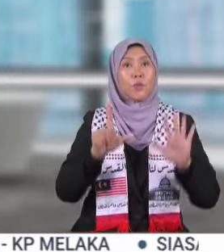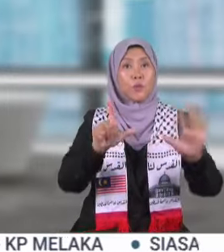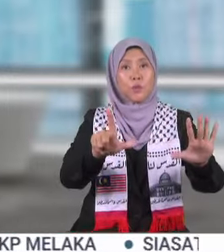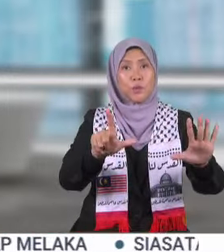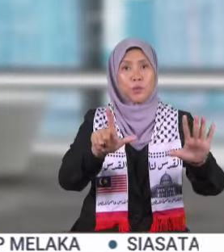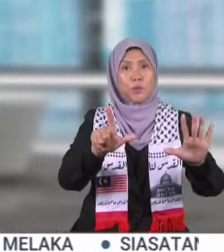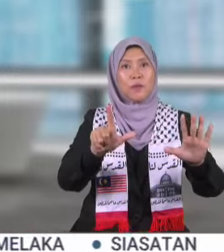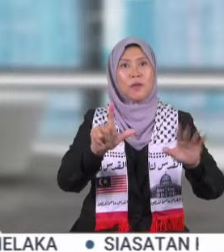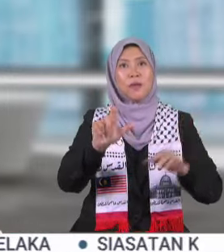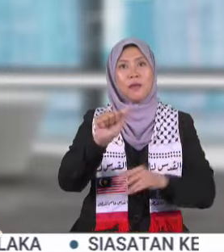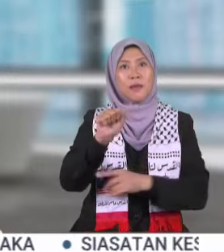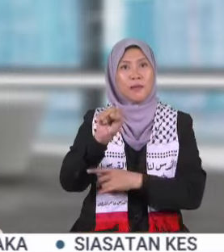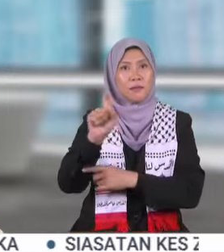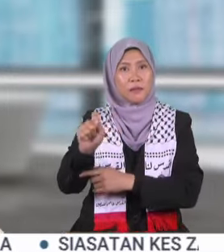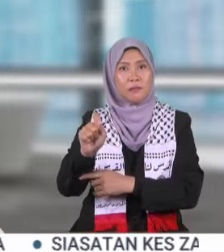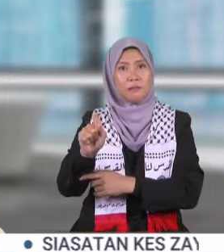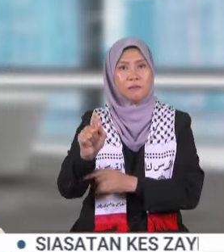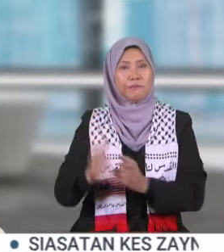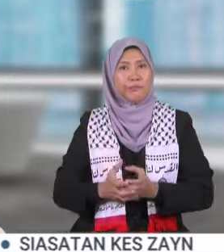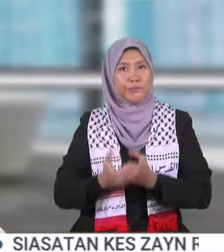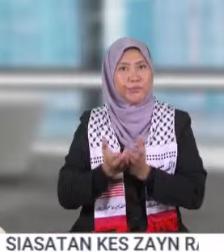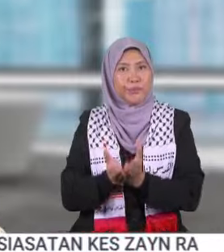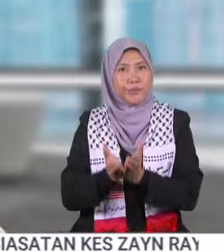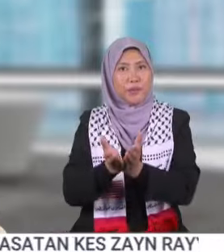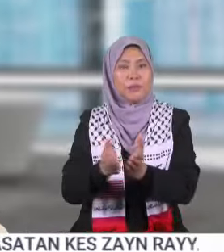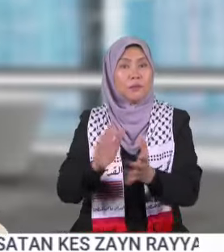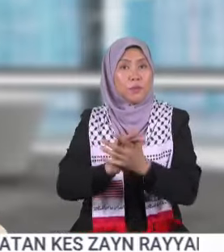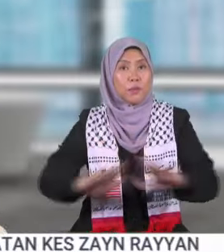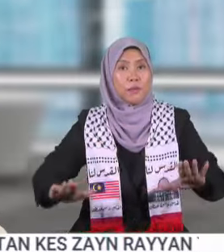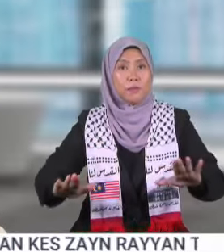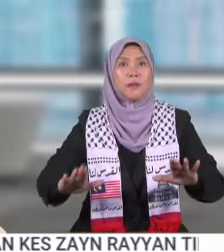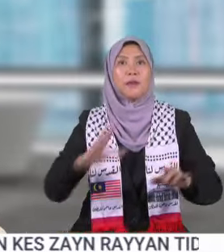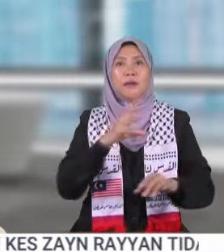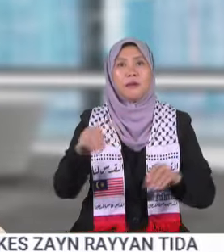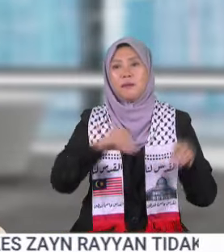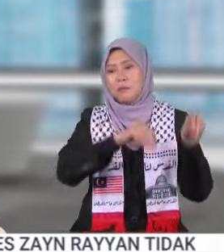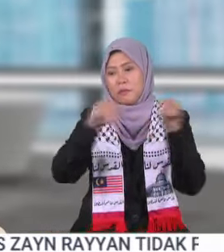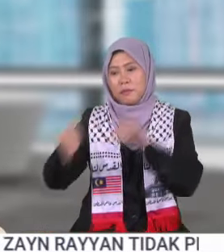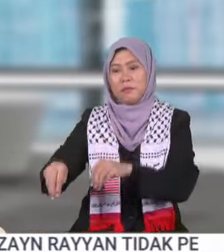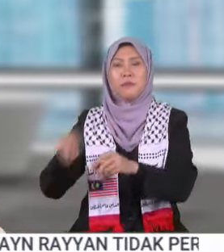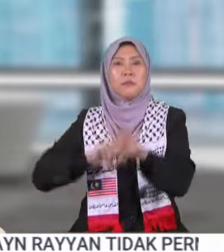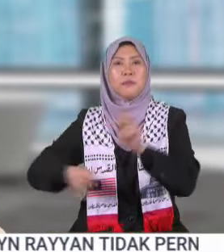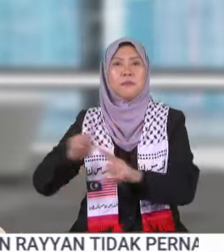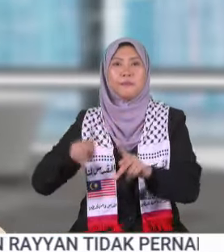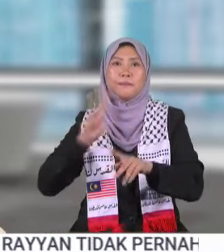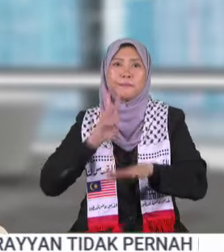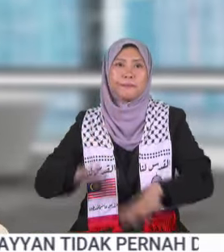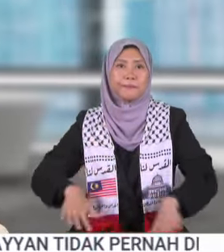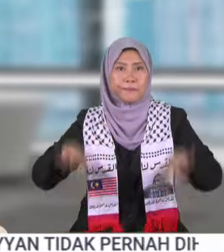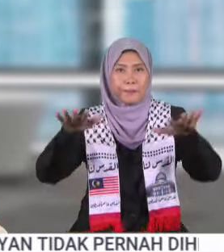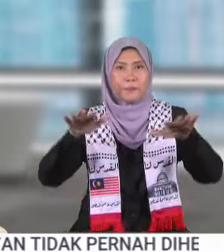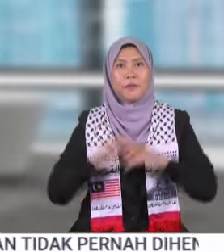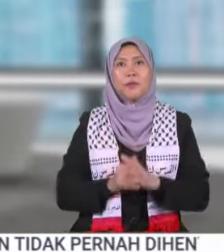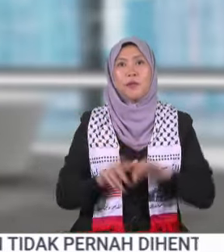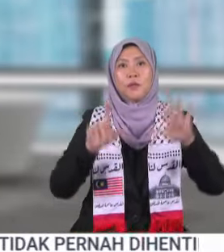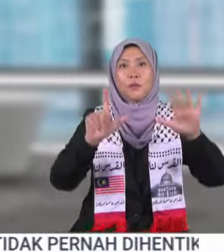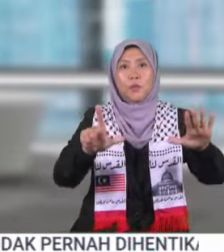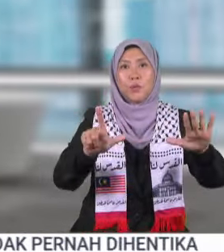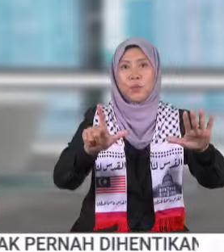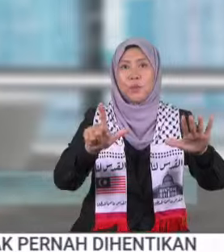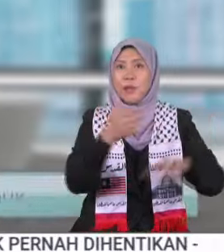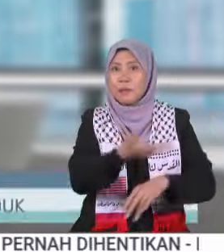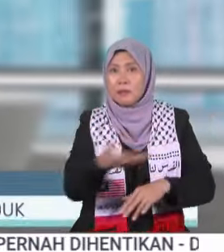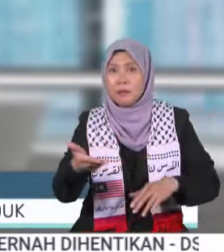aset digerakkan Bomba kota tinggi bagi operasi menyelamat dan memindahkan penduduk terjejas banjir tujuh aset